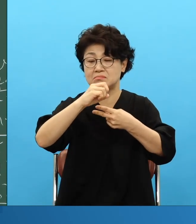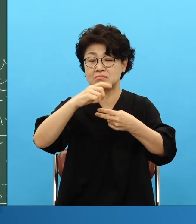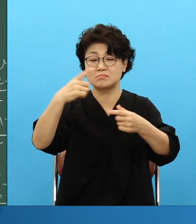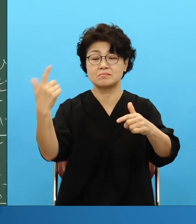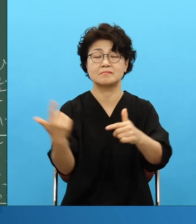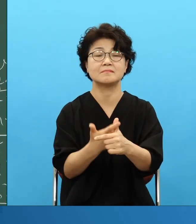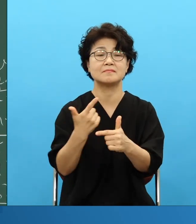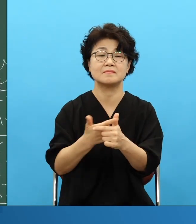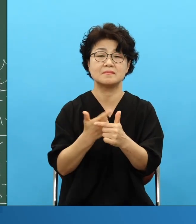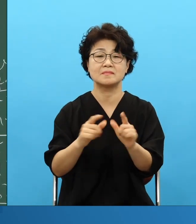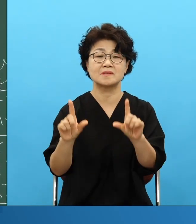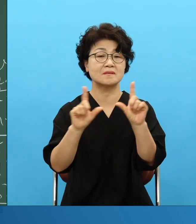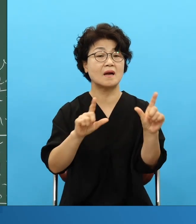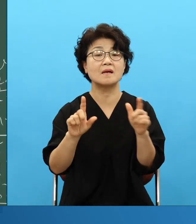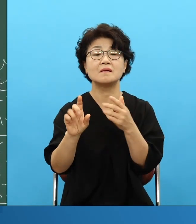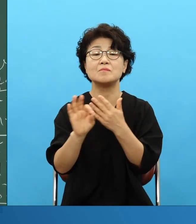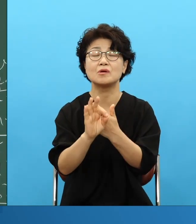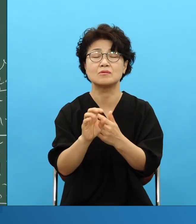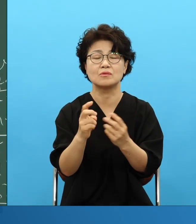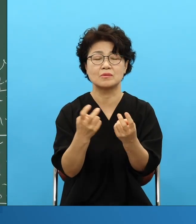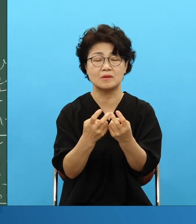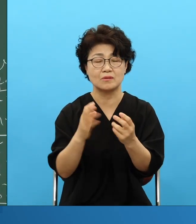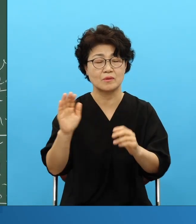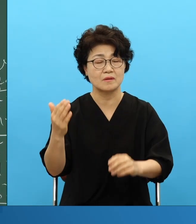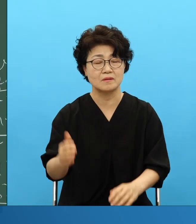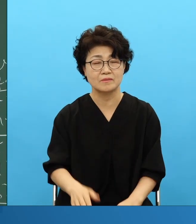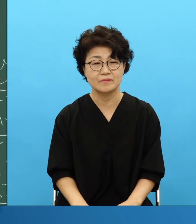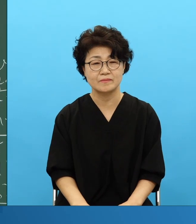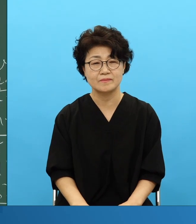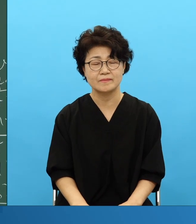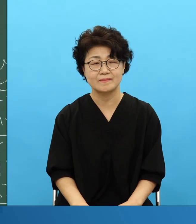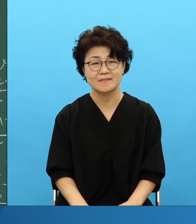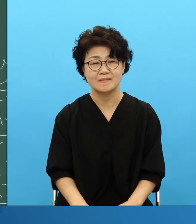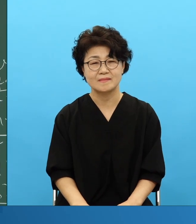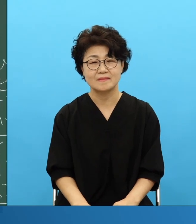no interest how they're doing, that's not right. 이래가지고 말이지